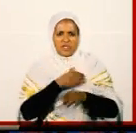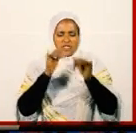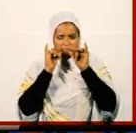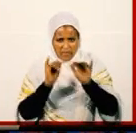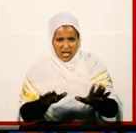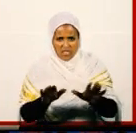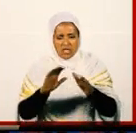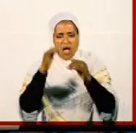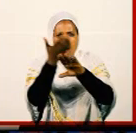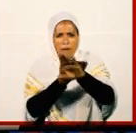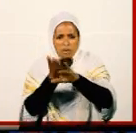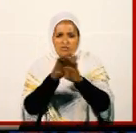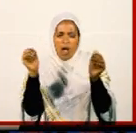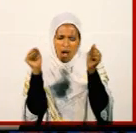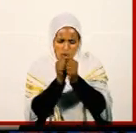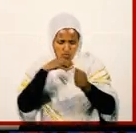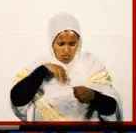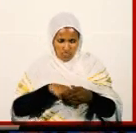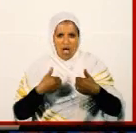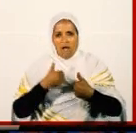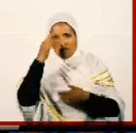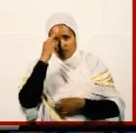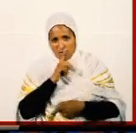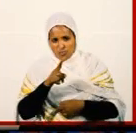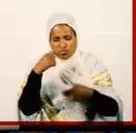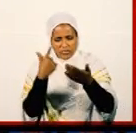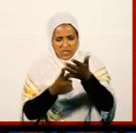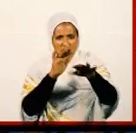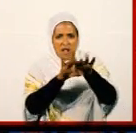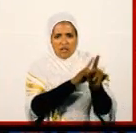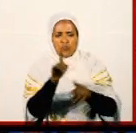ደግሞ ምእመናን ለጋሶች ናቸው፣ ቸሮች ናቸው፣